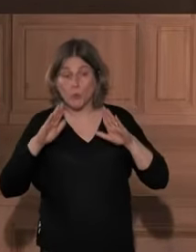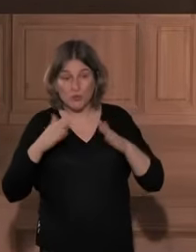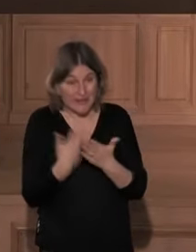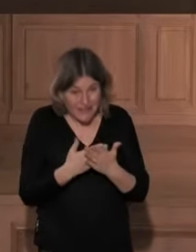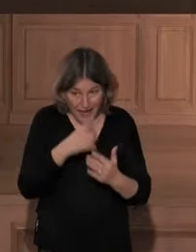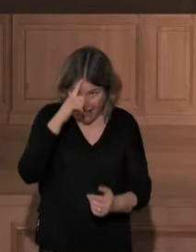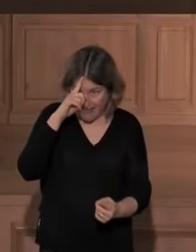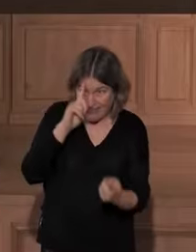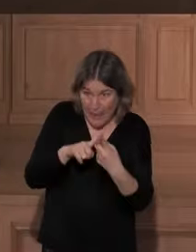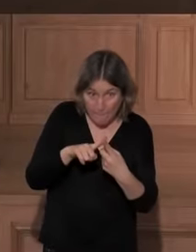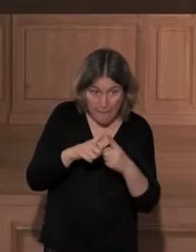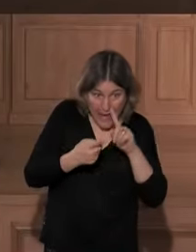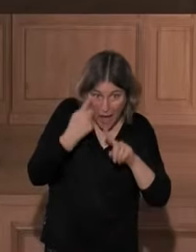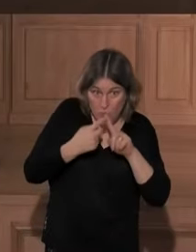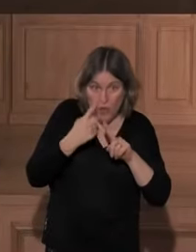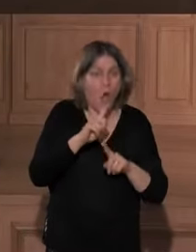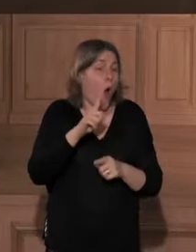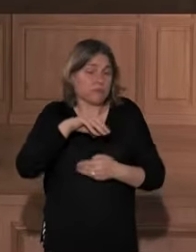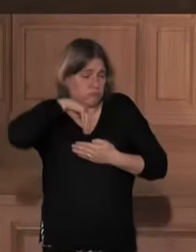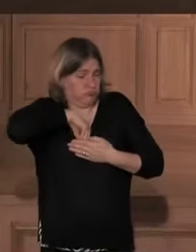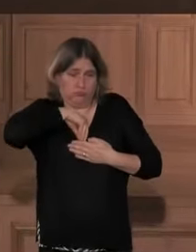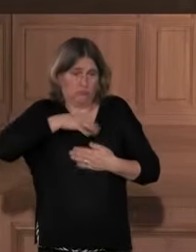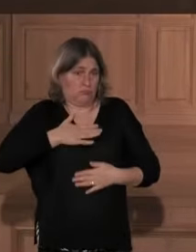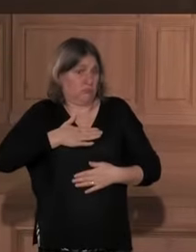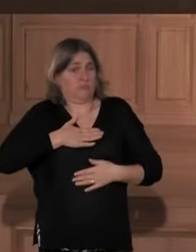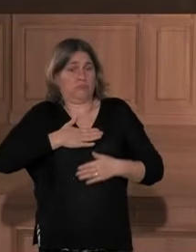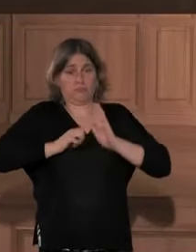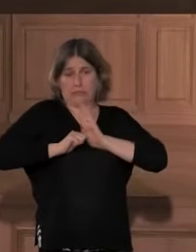moi, c'est un sujet, c'est de manière intrinsèque à nous, ça fait partie de nous.